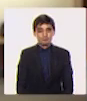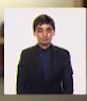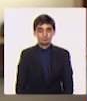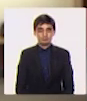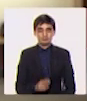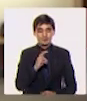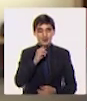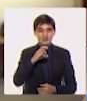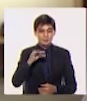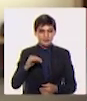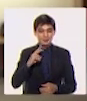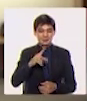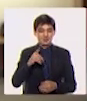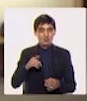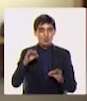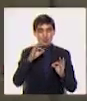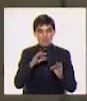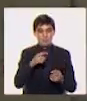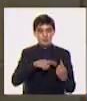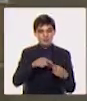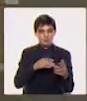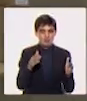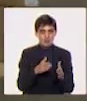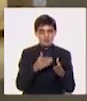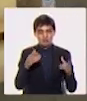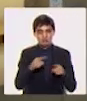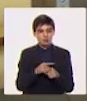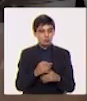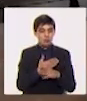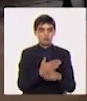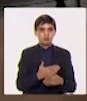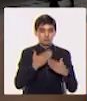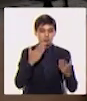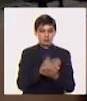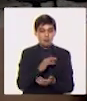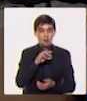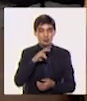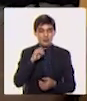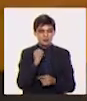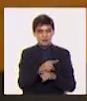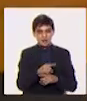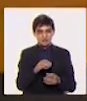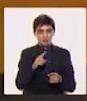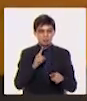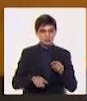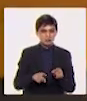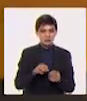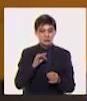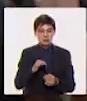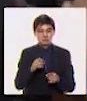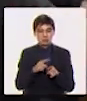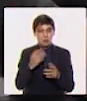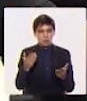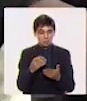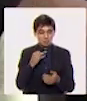Каспи Кизет карантин кезінде шағын және орта бизнеске үлкен көмегін тигізді. Онлайн тапсырыс беру оңай әрі жылдам. Каспи